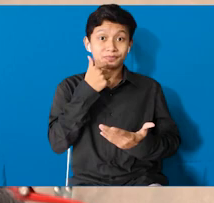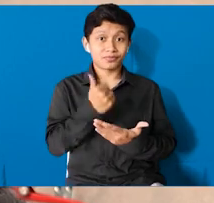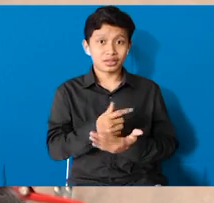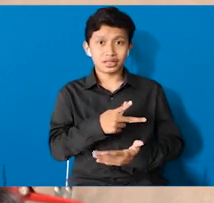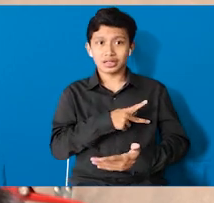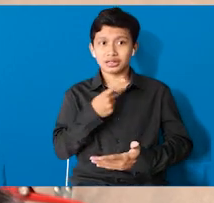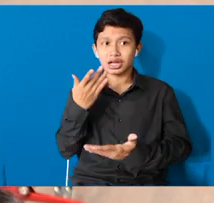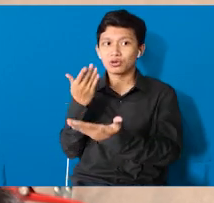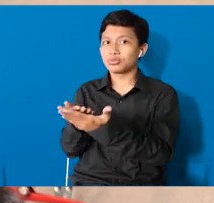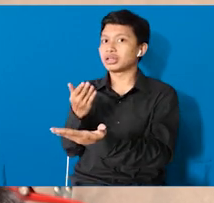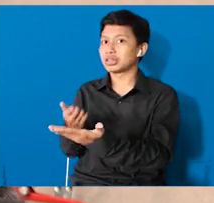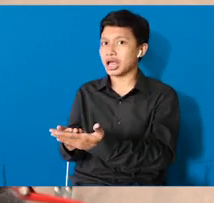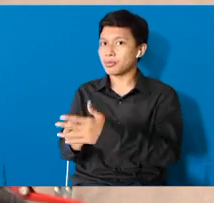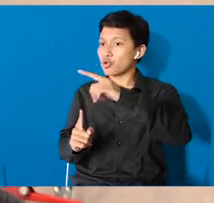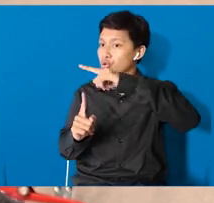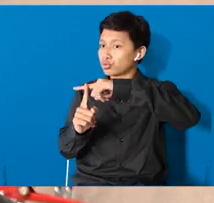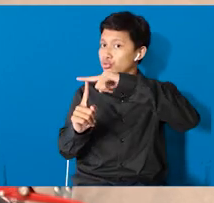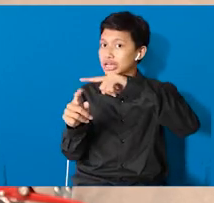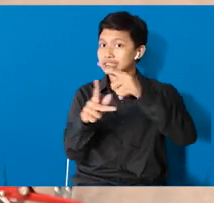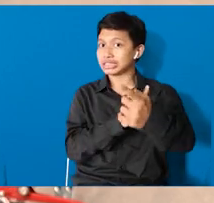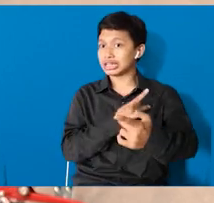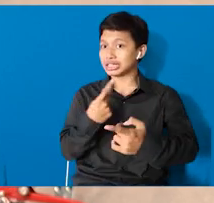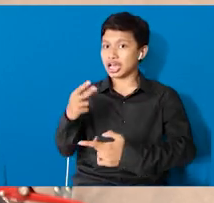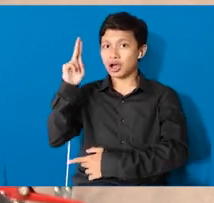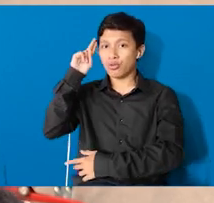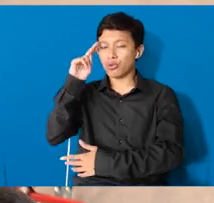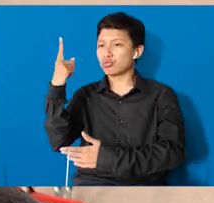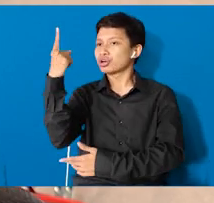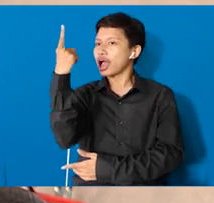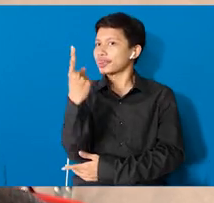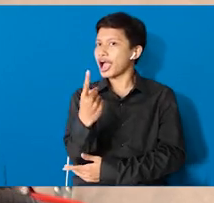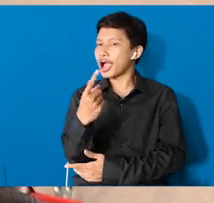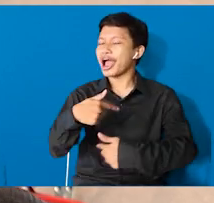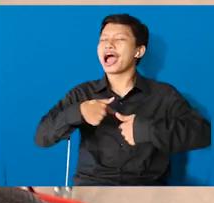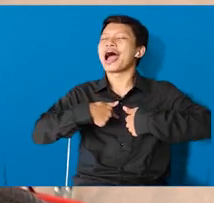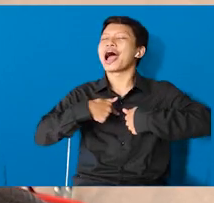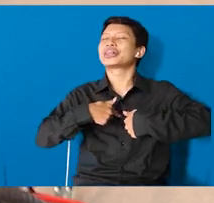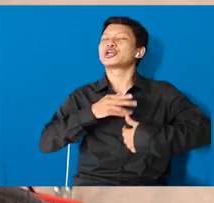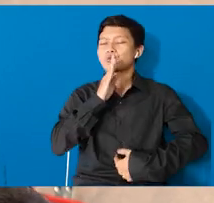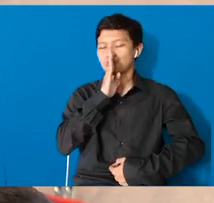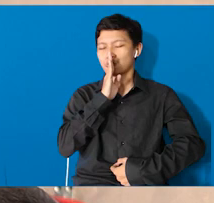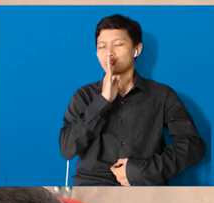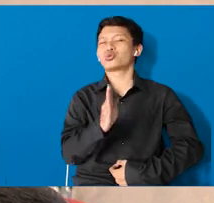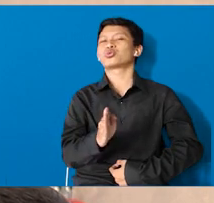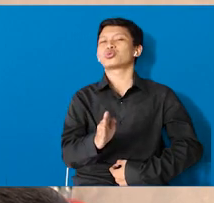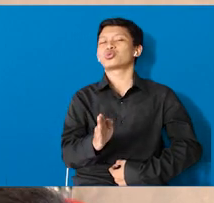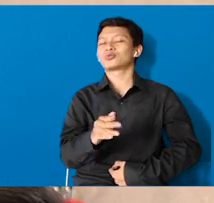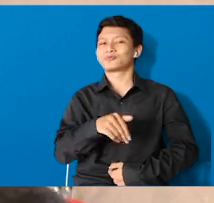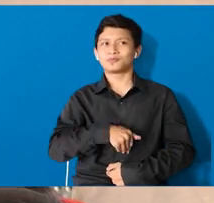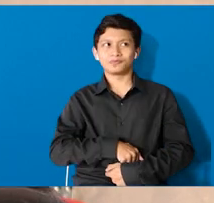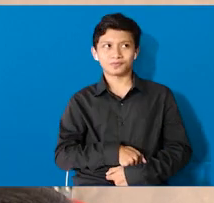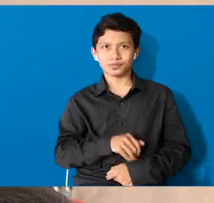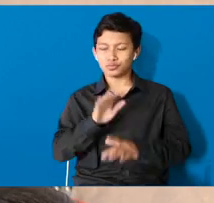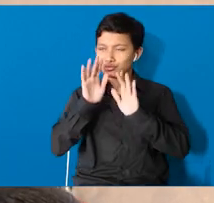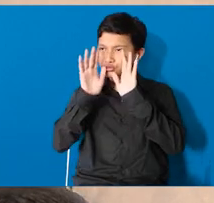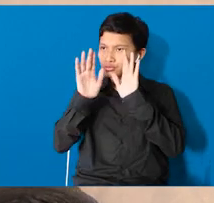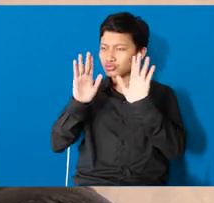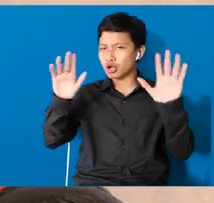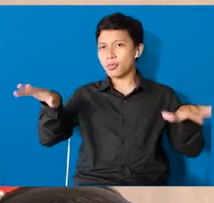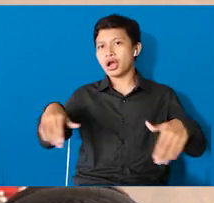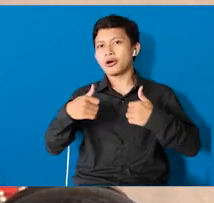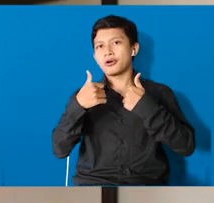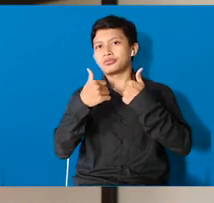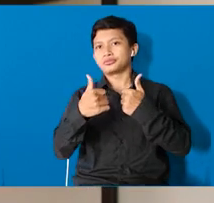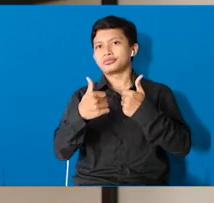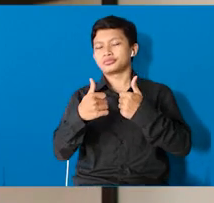kami meminta petugas kami untuk datang dengan hati. Ya. Ini luar biasa. Hati. Ya. Ya, yes.